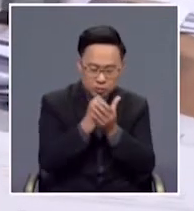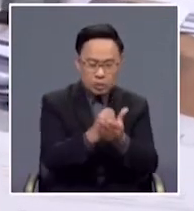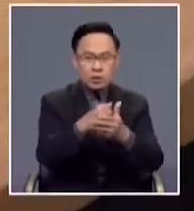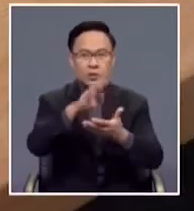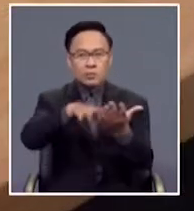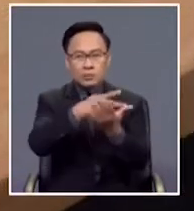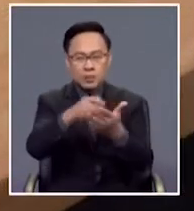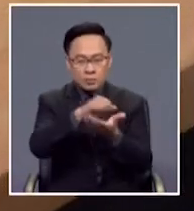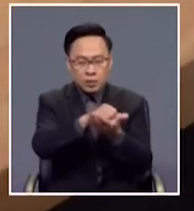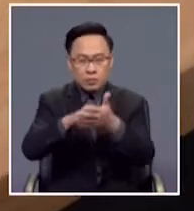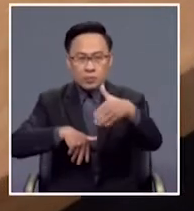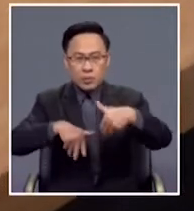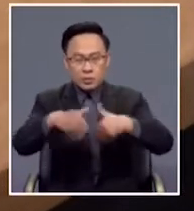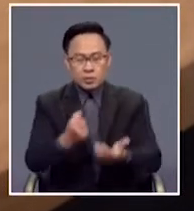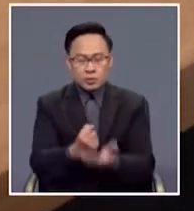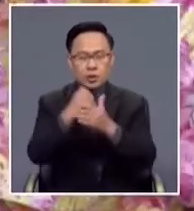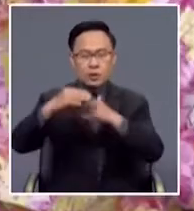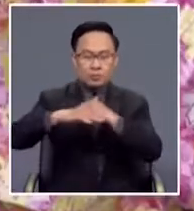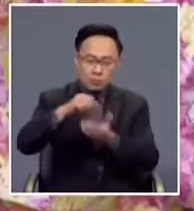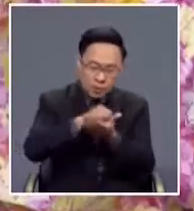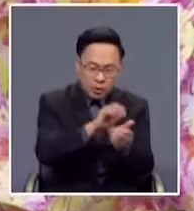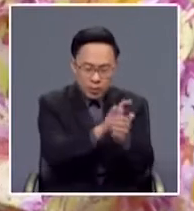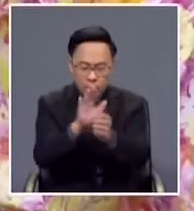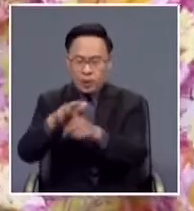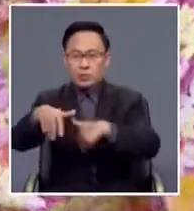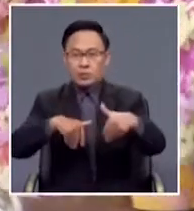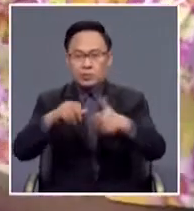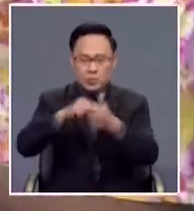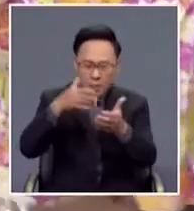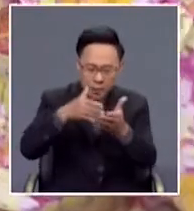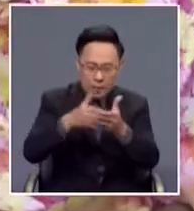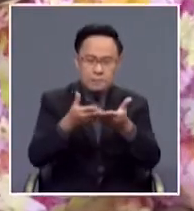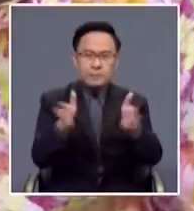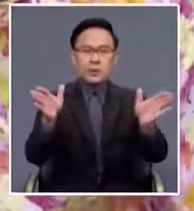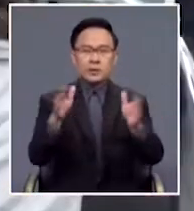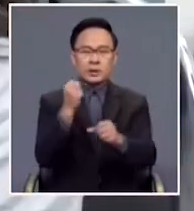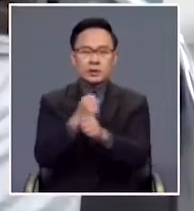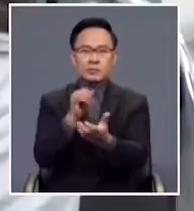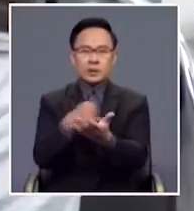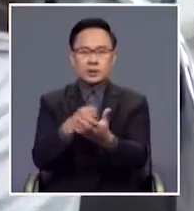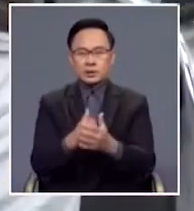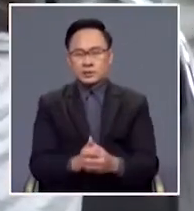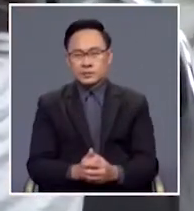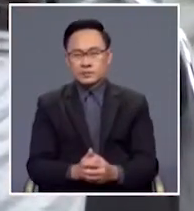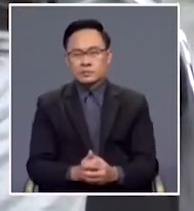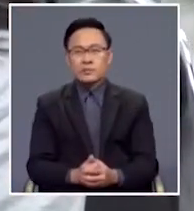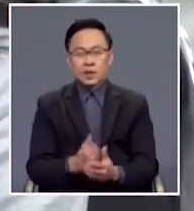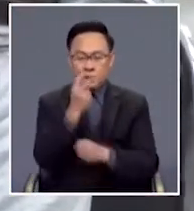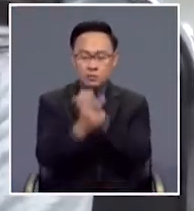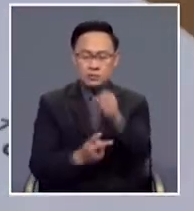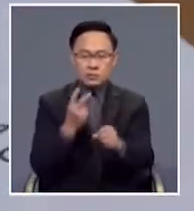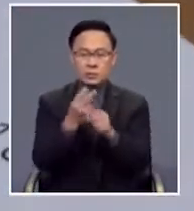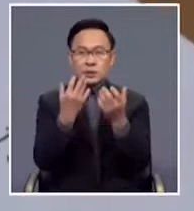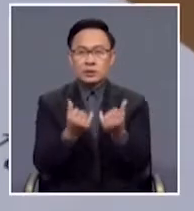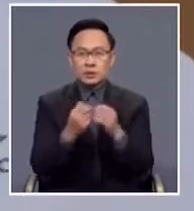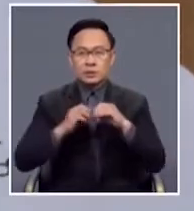ายอำนวยความสะดวกลดขั้นตอนขจัดอุปสรรคหรือ ease of doing business เท่านั้นใน2ปีที่ผ่านม